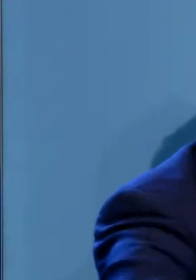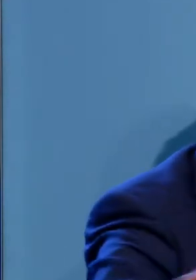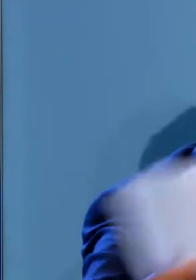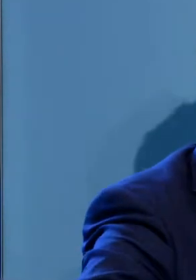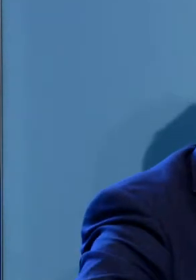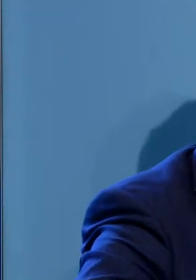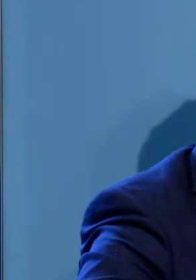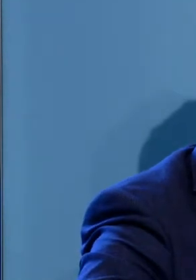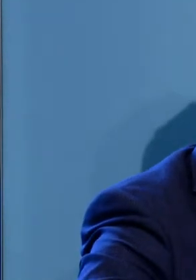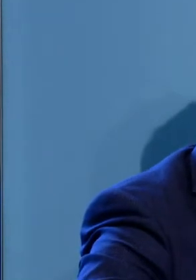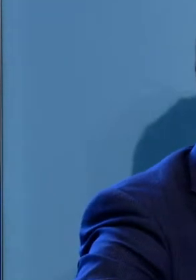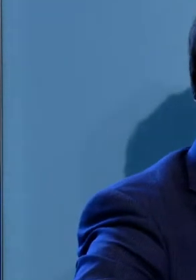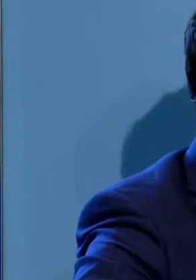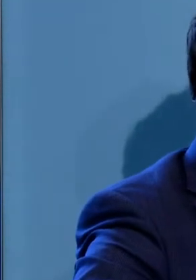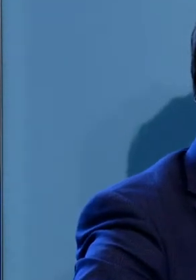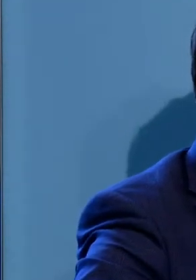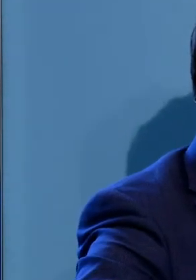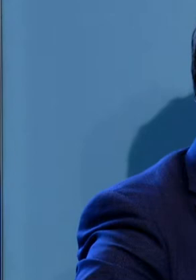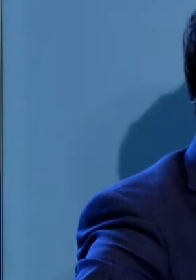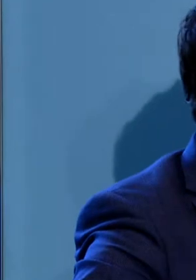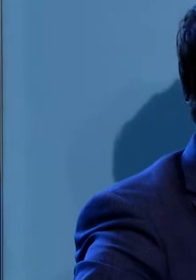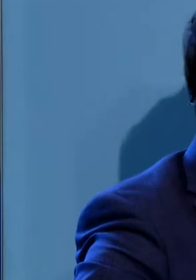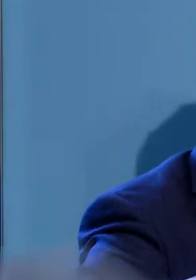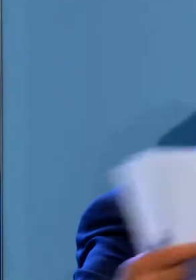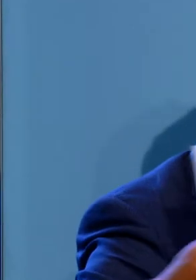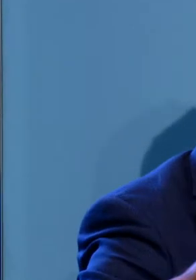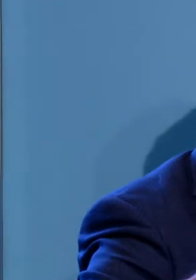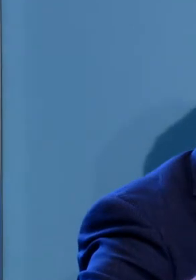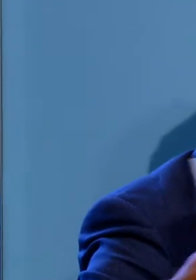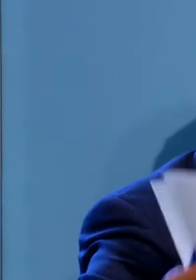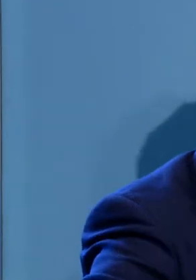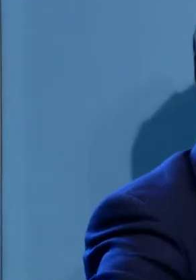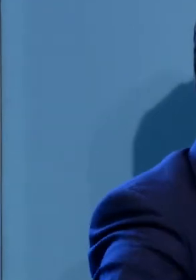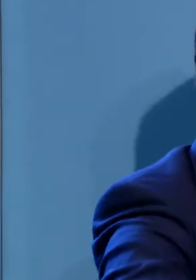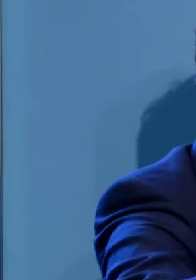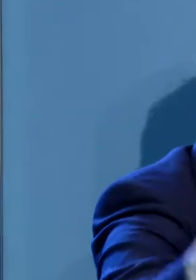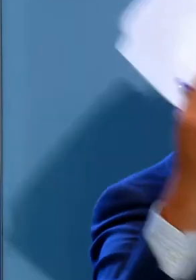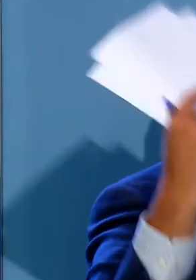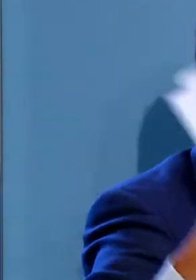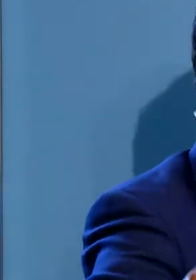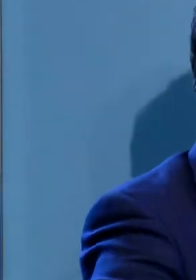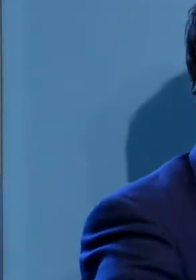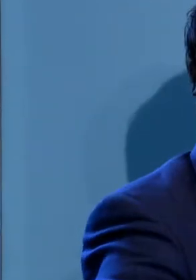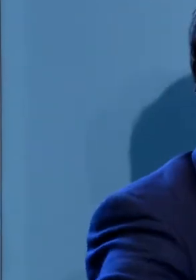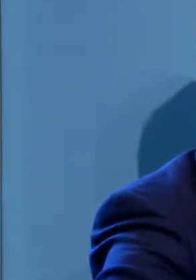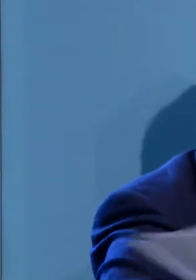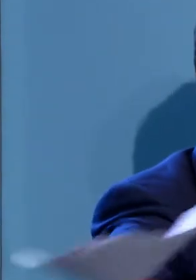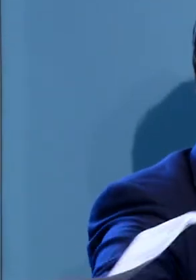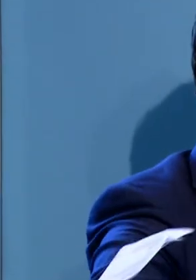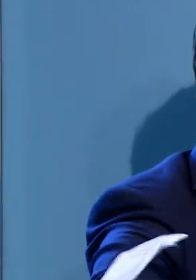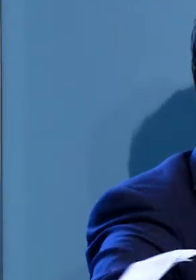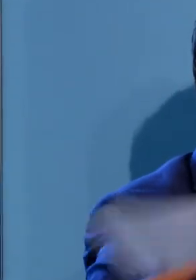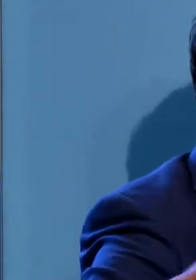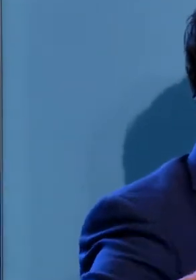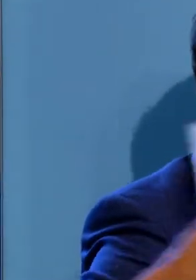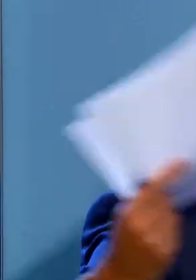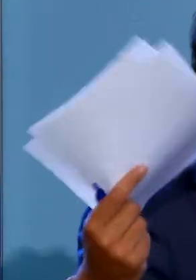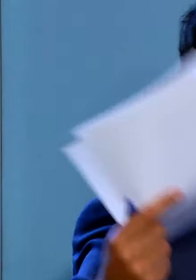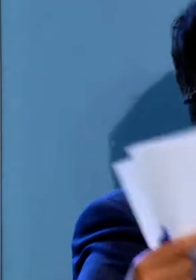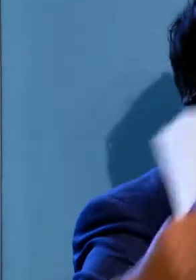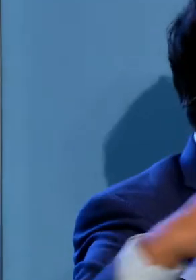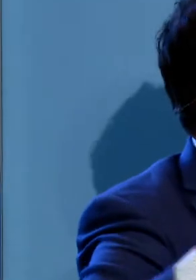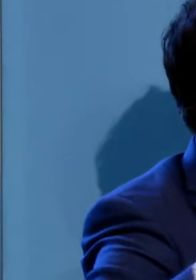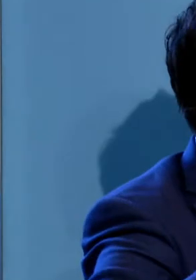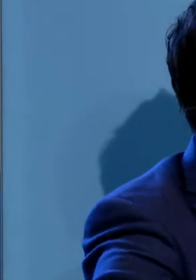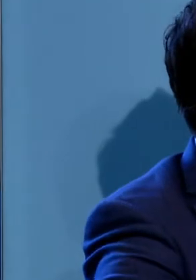grej. Vad är livskonsten, kopplingen till vår gemensamma tradition? Så att ja, men jag kan vara arbetslös eller jag kan få ett nytt jobb eller jag